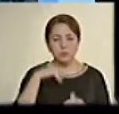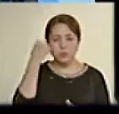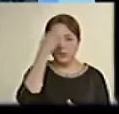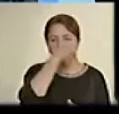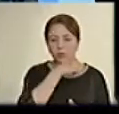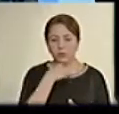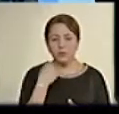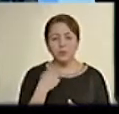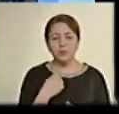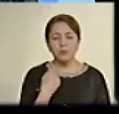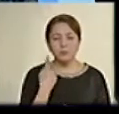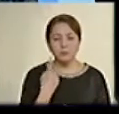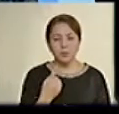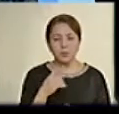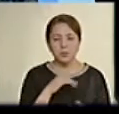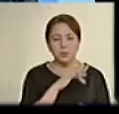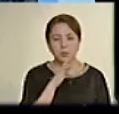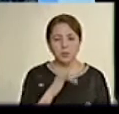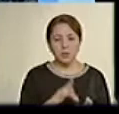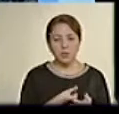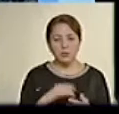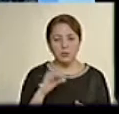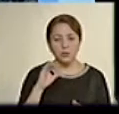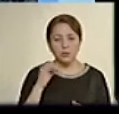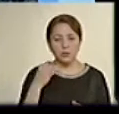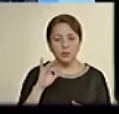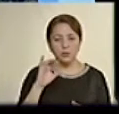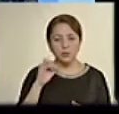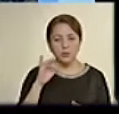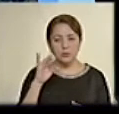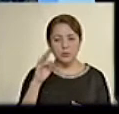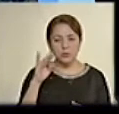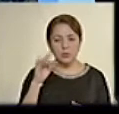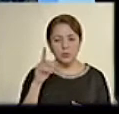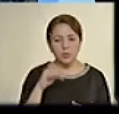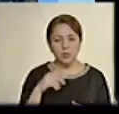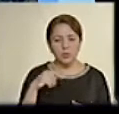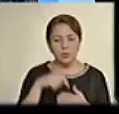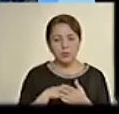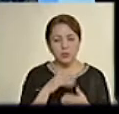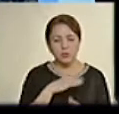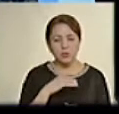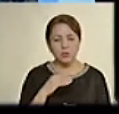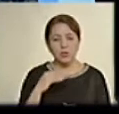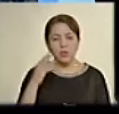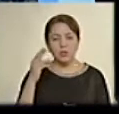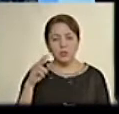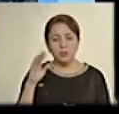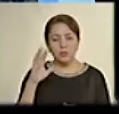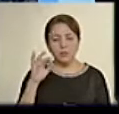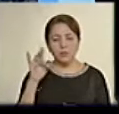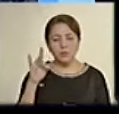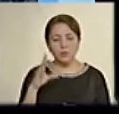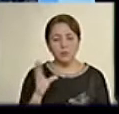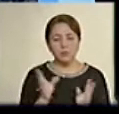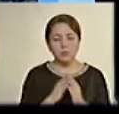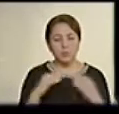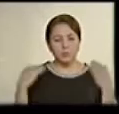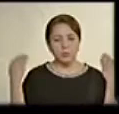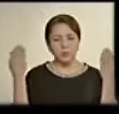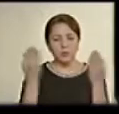1809-yillarda bu bir shahar yo'siniga kirgizildi. Ya'ni o'sha devorlar bilan o'rab, qaytadan